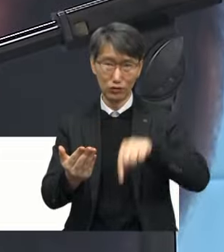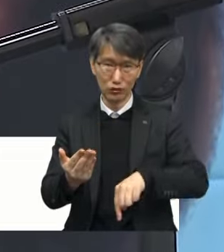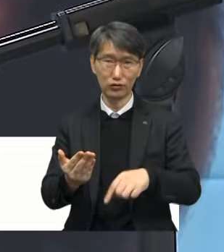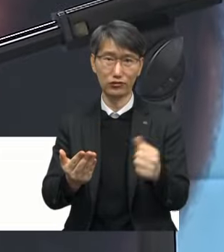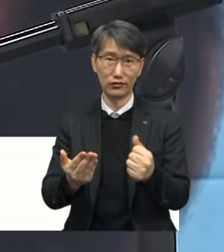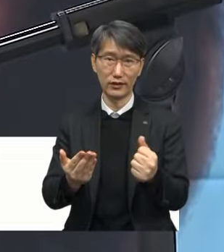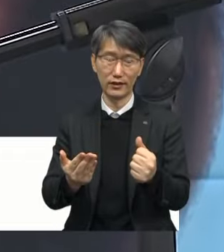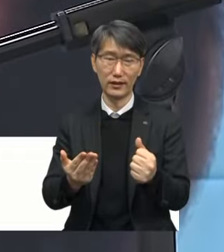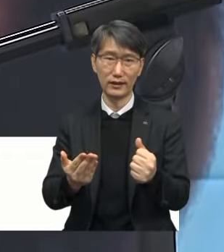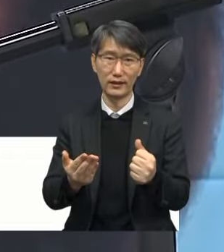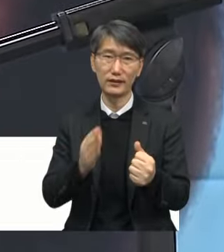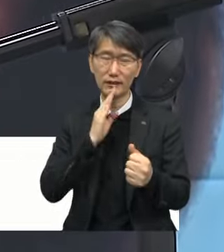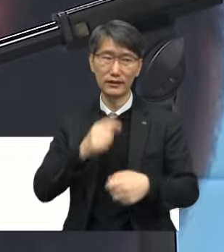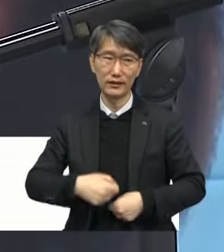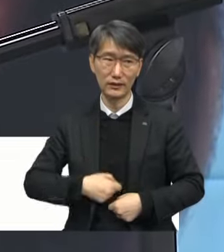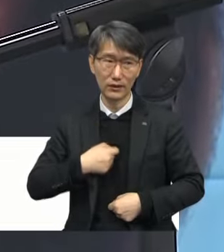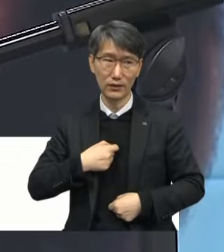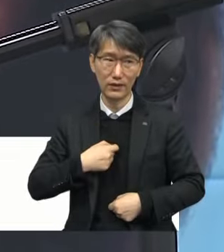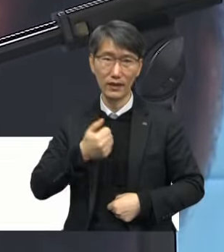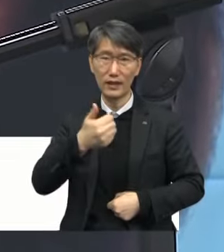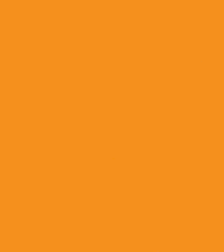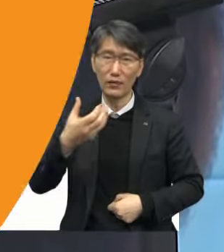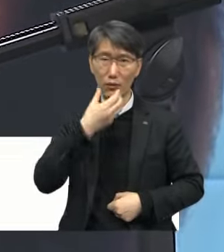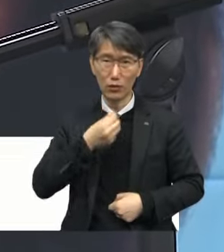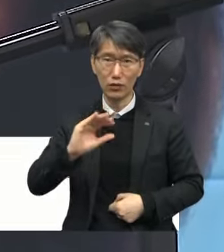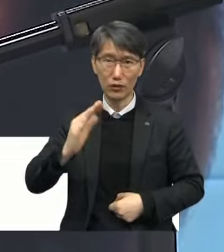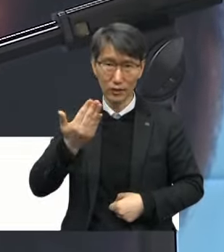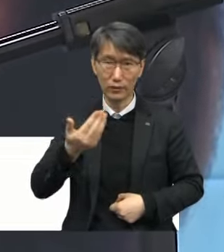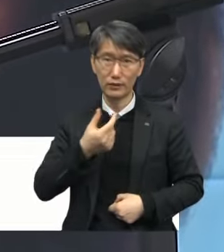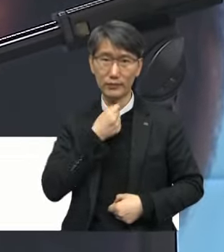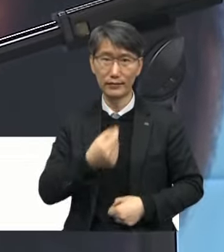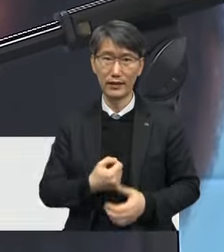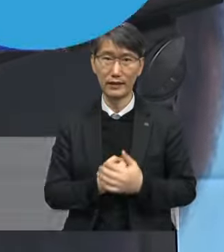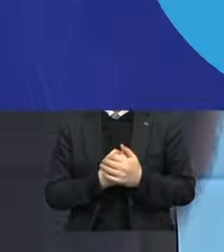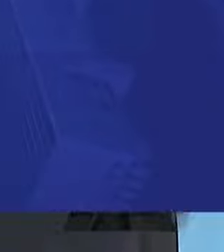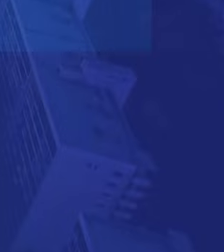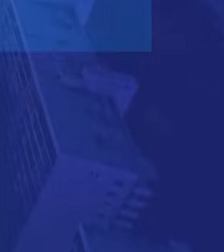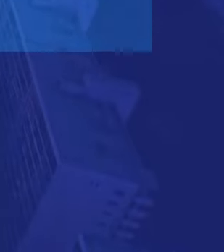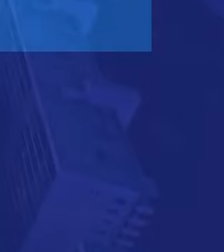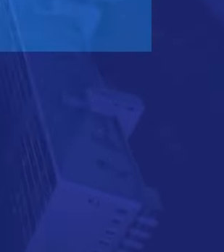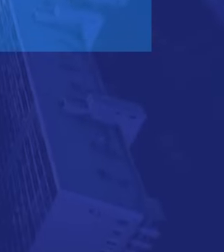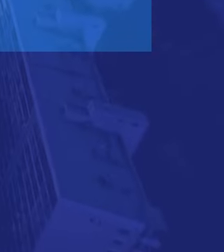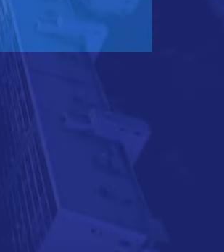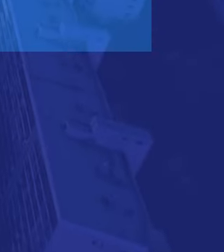추미애 진실로 하남의 복덩이가 되고 싶습니다.